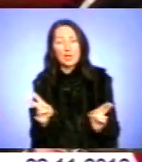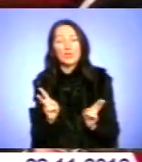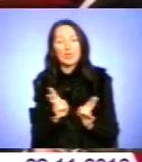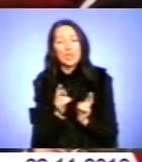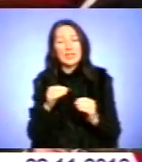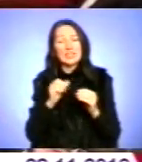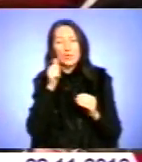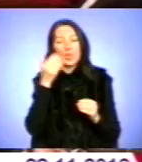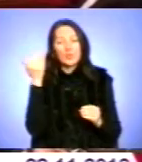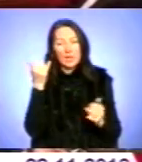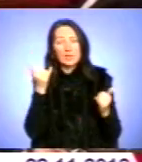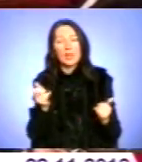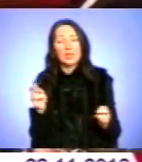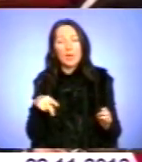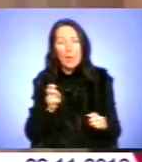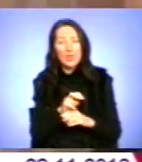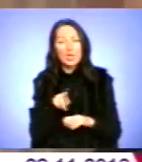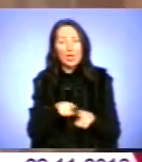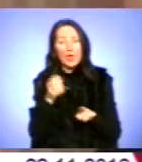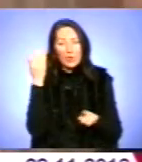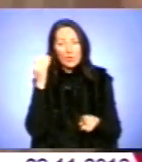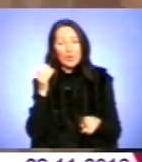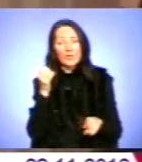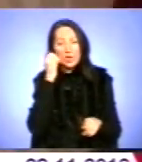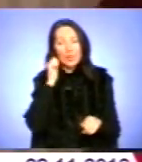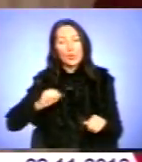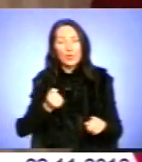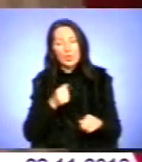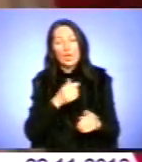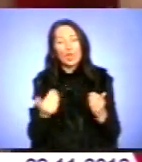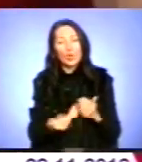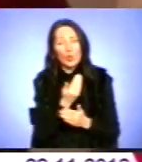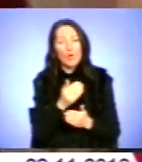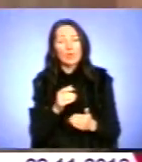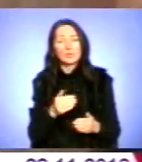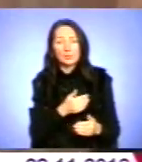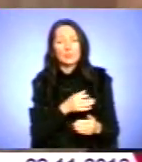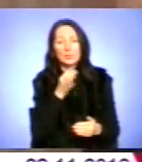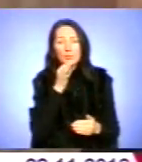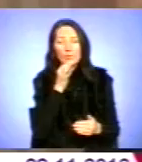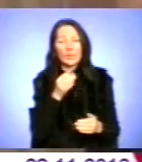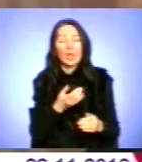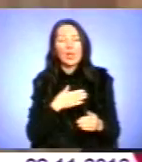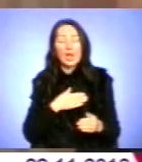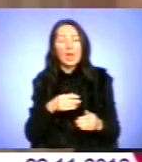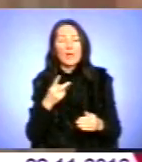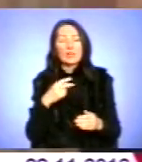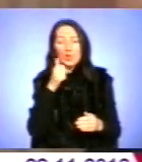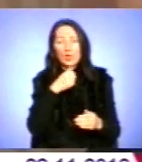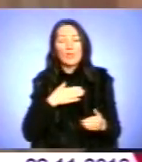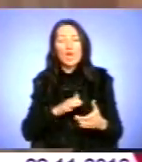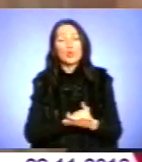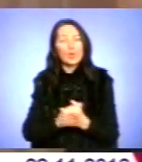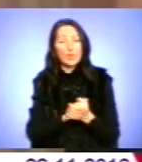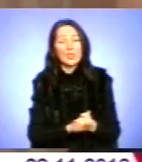нові прихильники і давні друзі. Двойне, значить, свято. Значить, перше, то 20 років, значить, нашому товариству. Ну, а